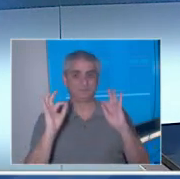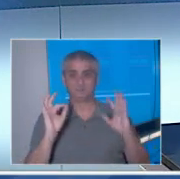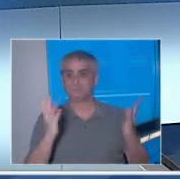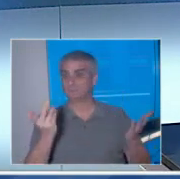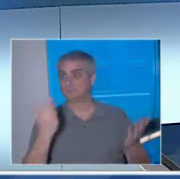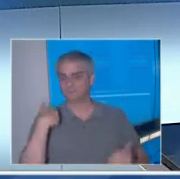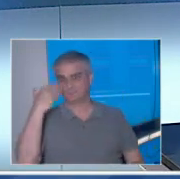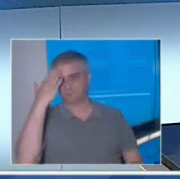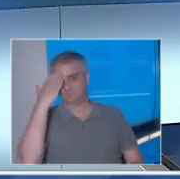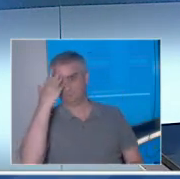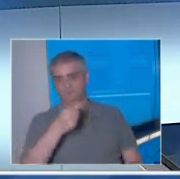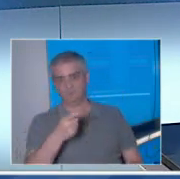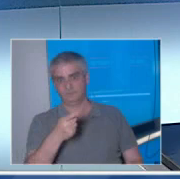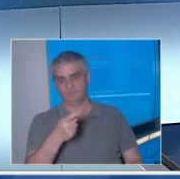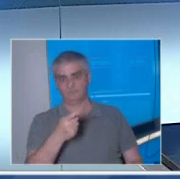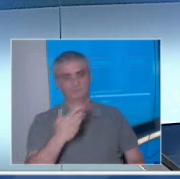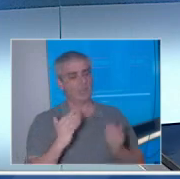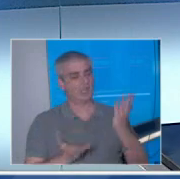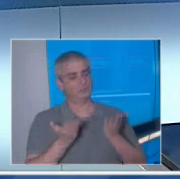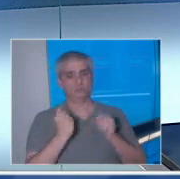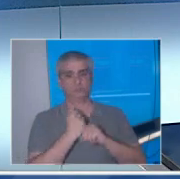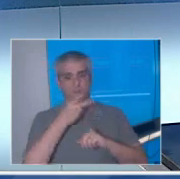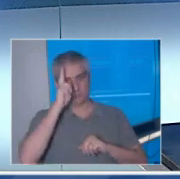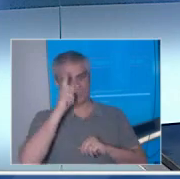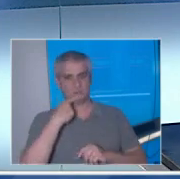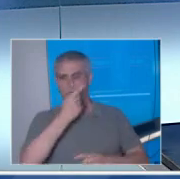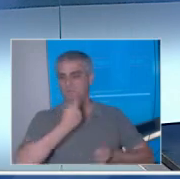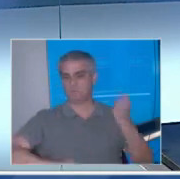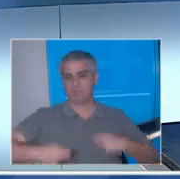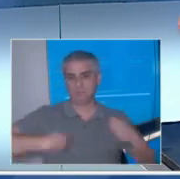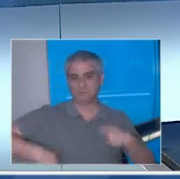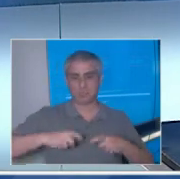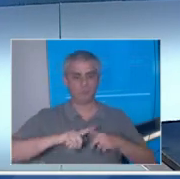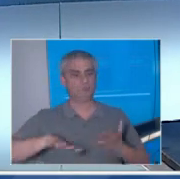אני מכיר השוואות שעושים לסיעת הליכוד, לפעמים אומרים שזה בזל,